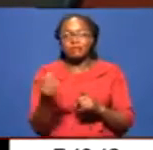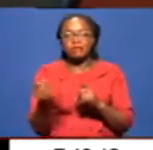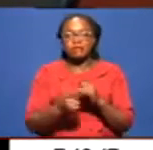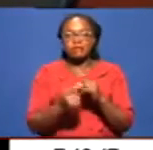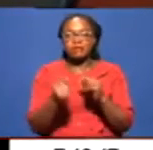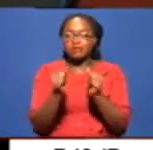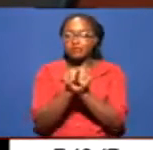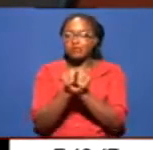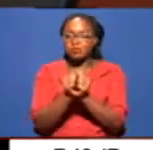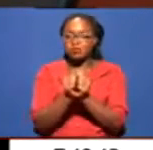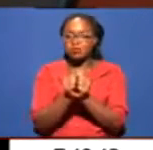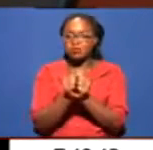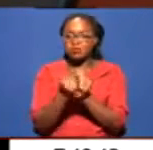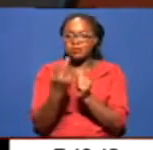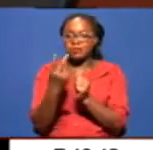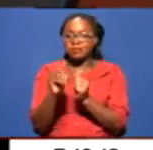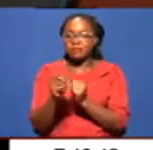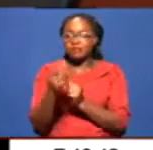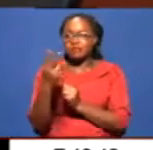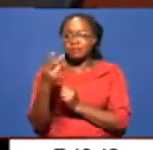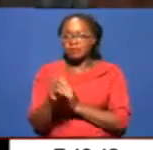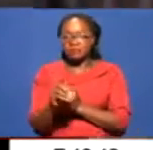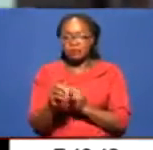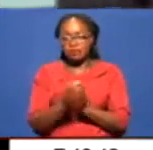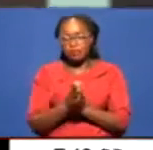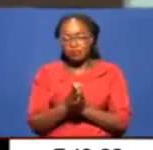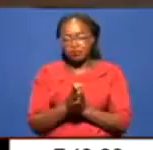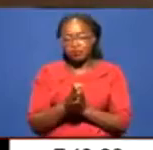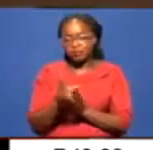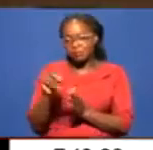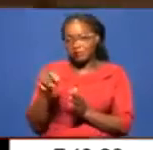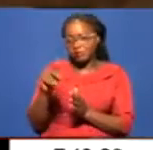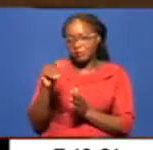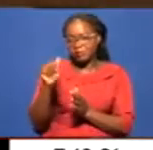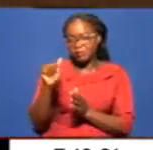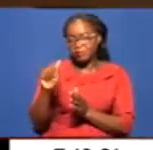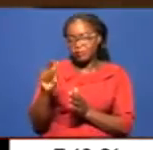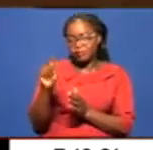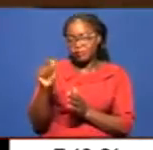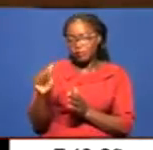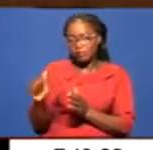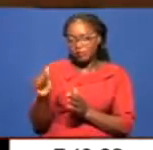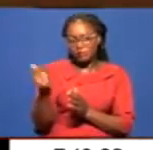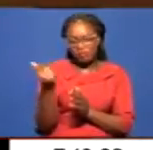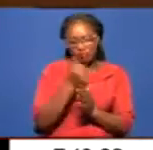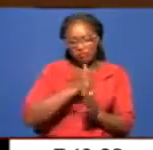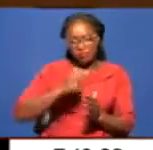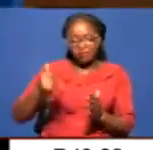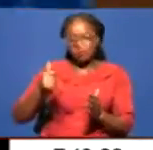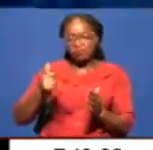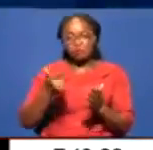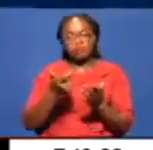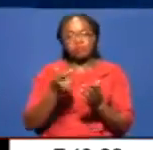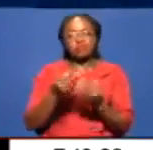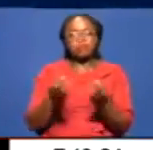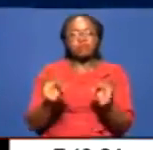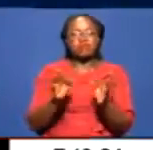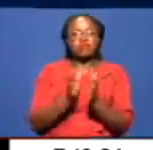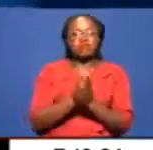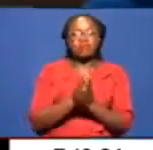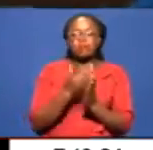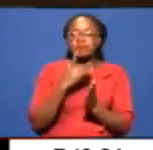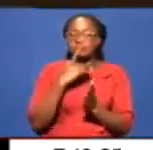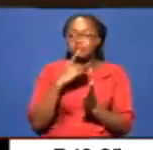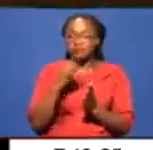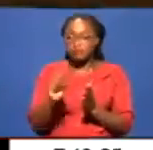mwaka 2020. Nduta alikanusha mashtaka hayo na kuachiliwa kwa thamana ya shilingi 500,000 pesa taslima